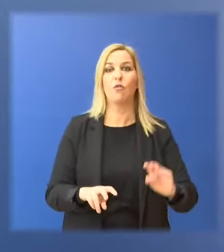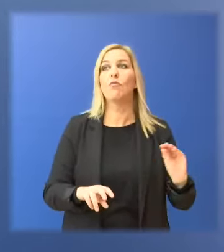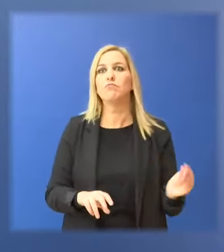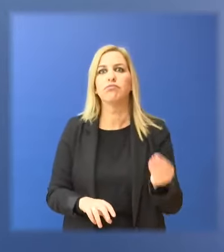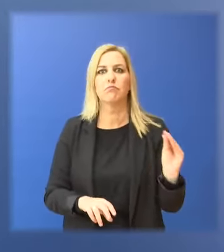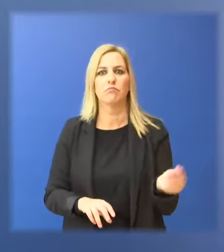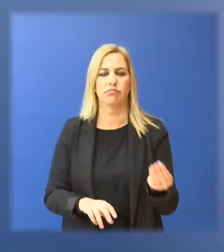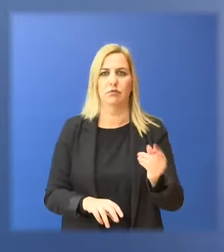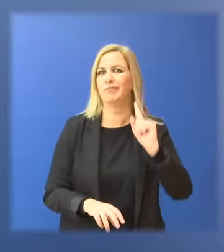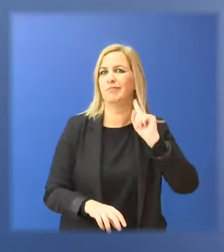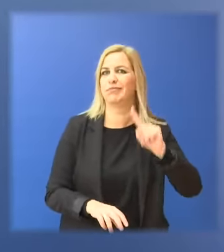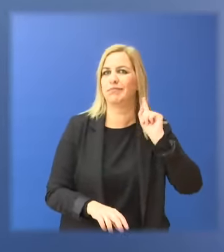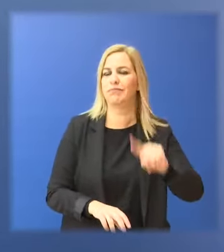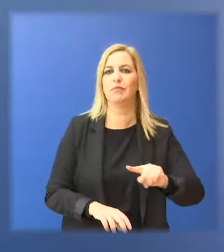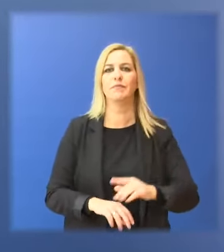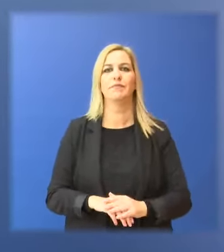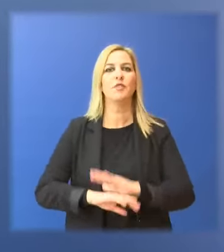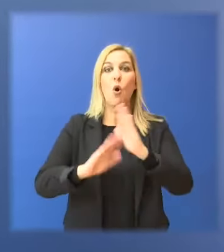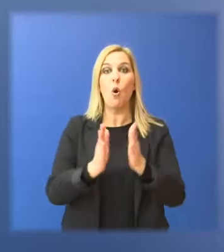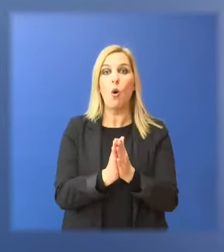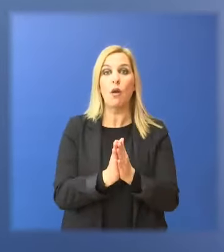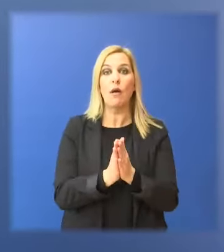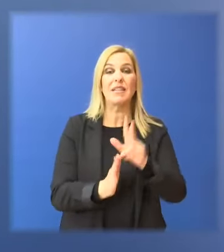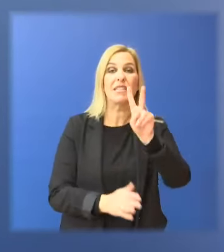παραβάσεων από τη Δημαία. Συνολικά